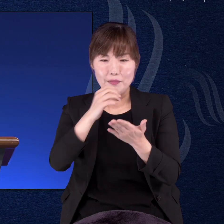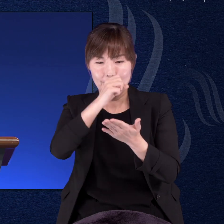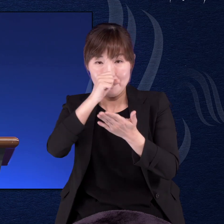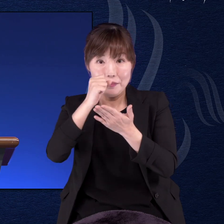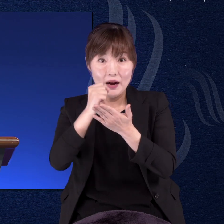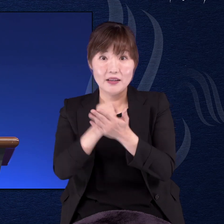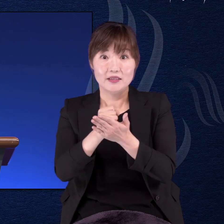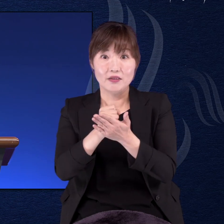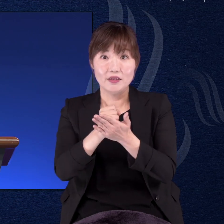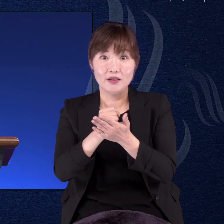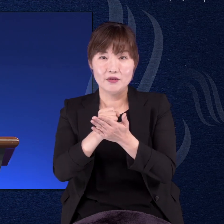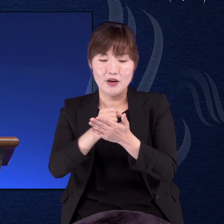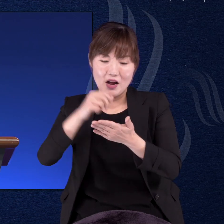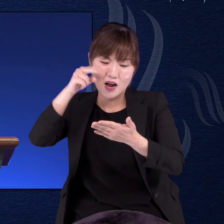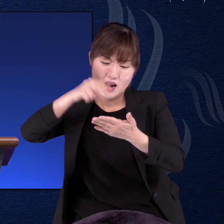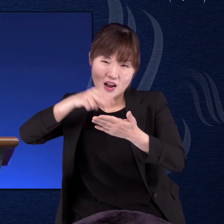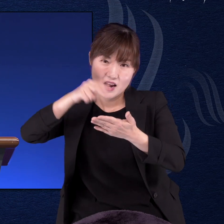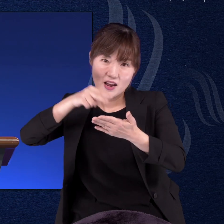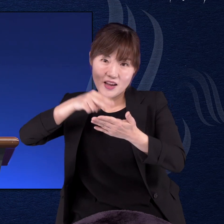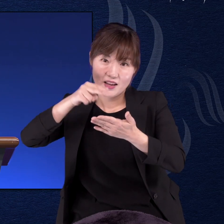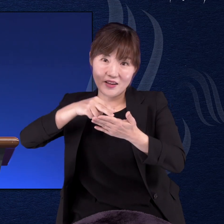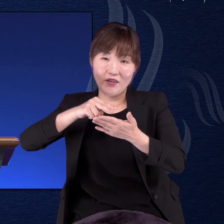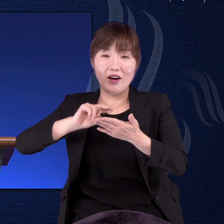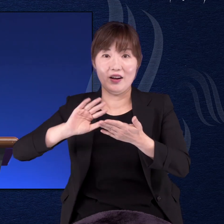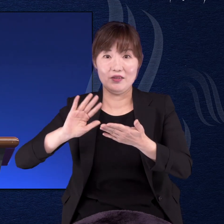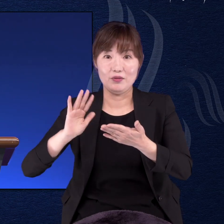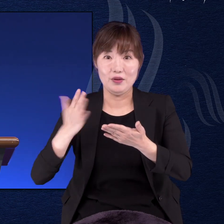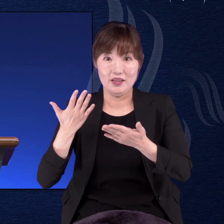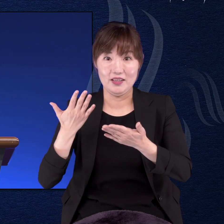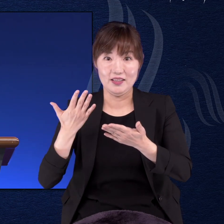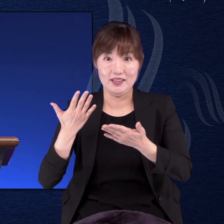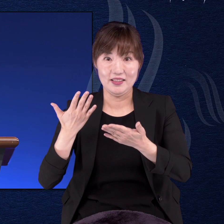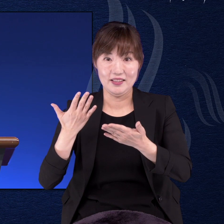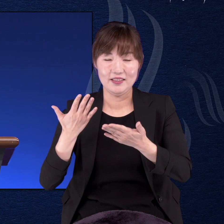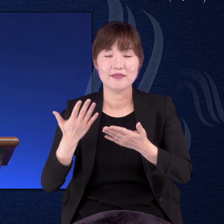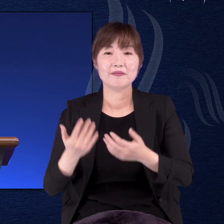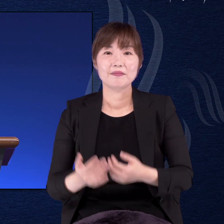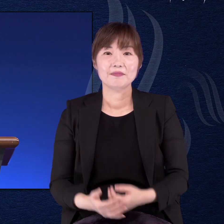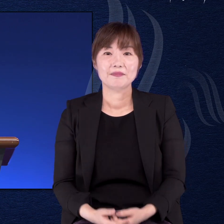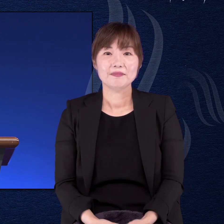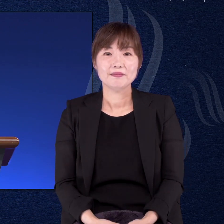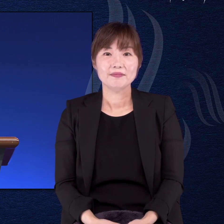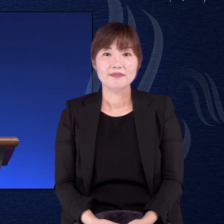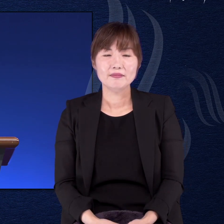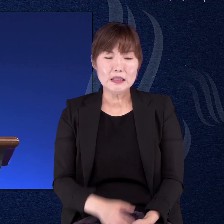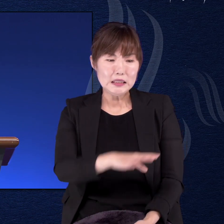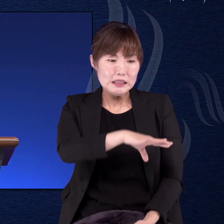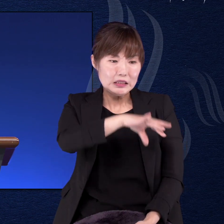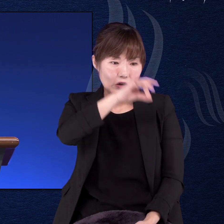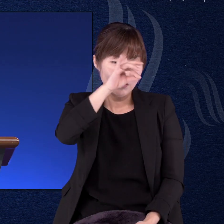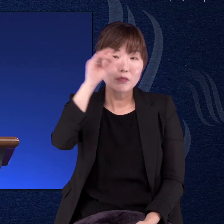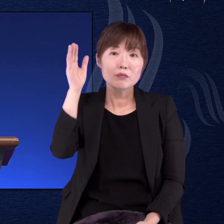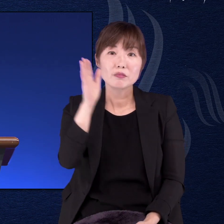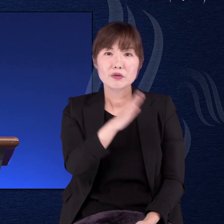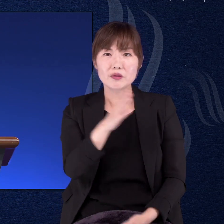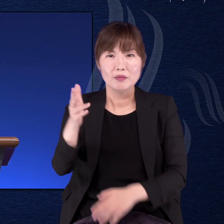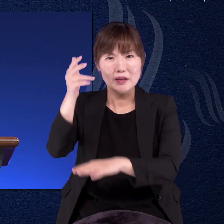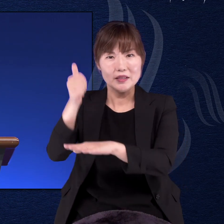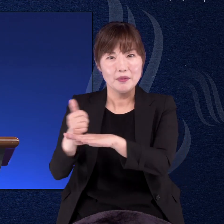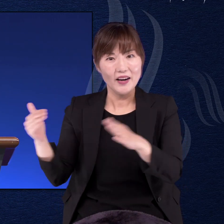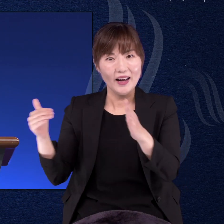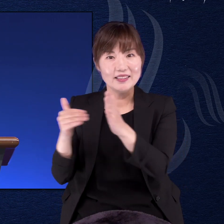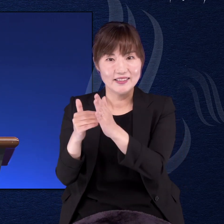천천히 읽어봐도 좋고요. 나의 속도에 맞춰서 성경을 처음부터 끝까지 이